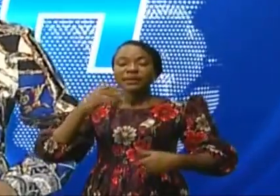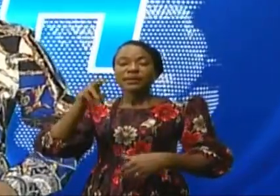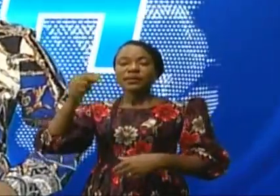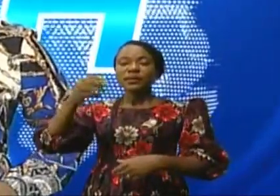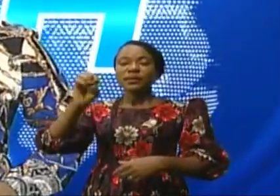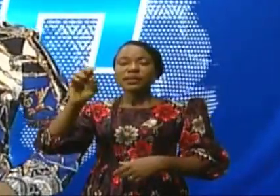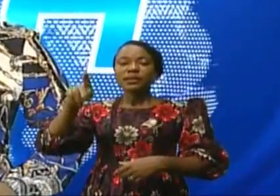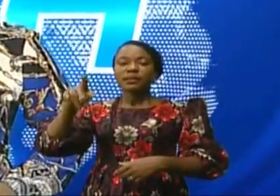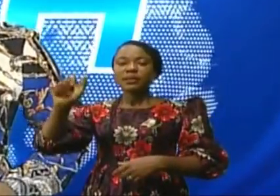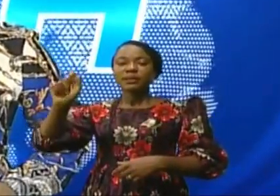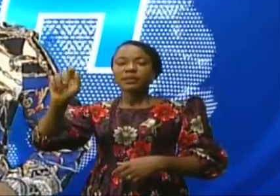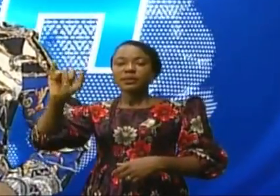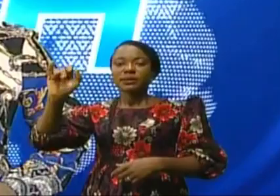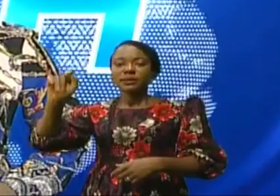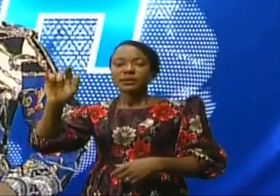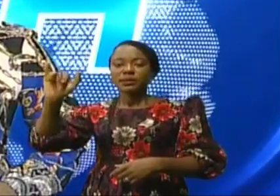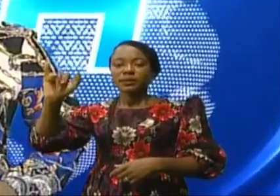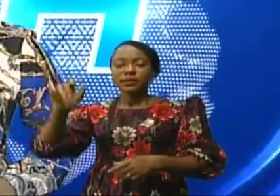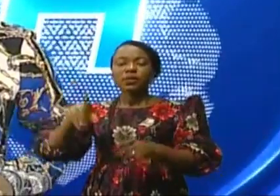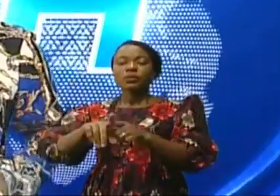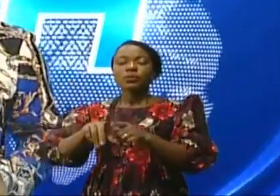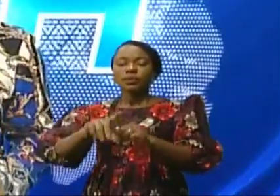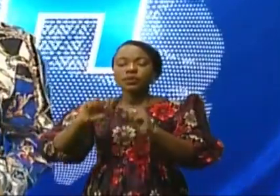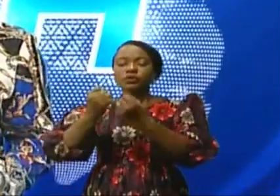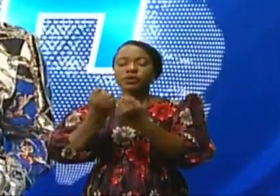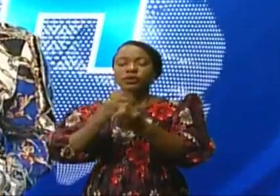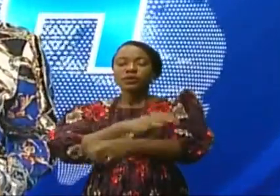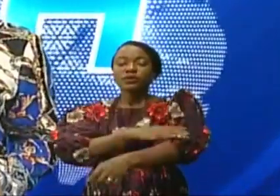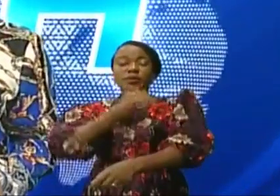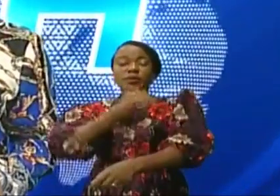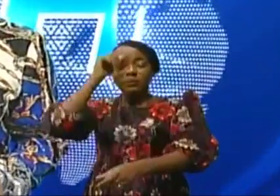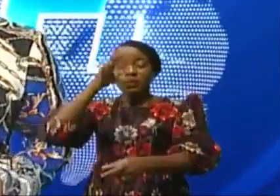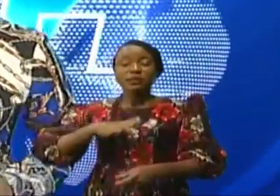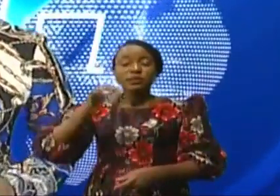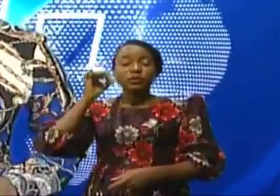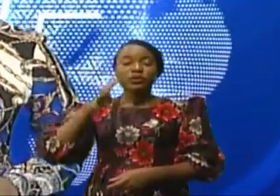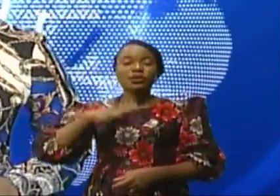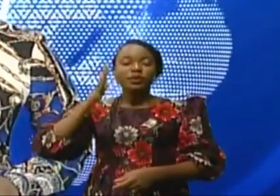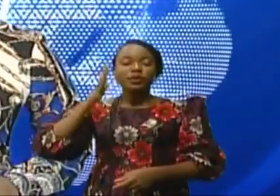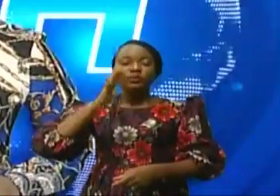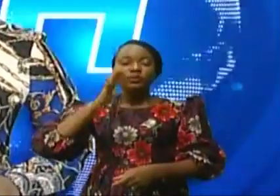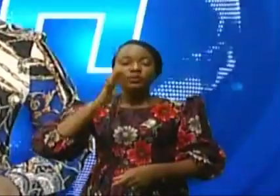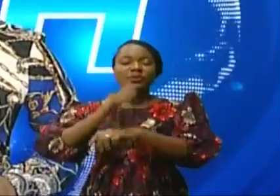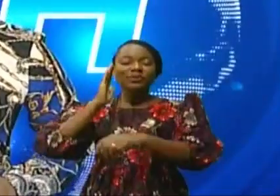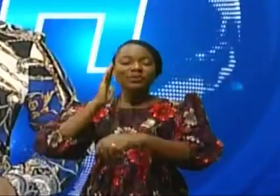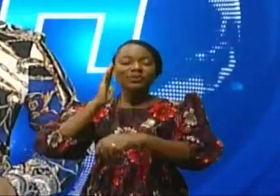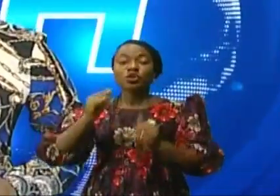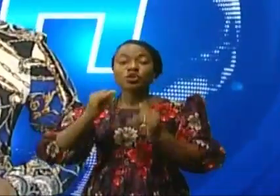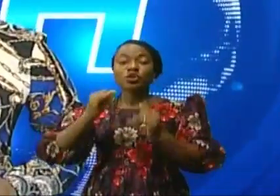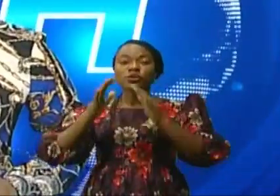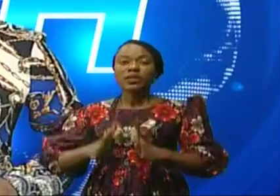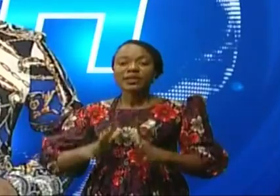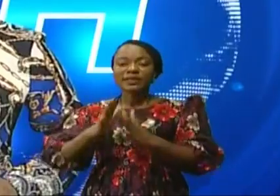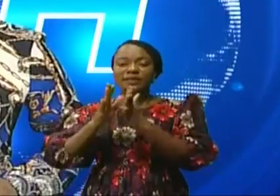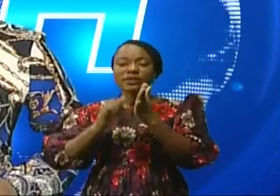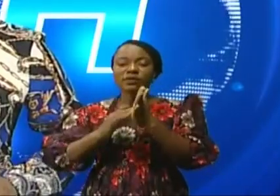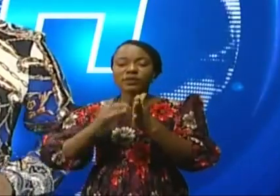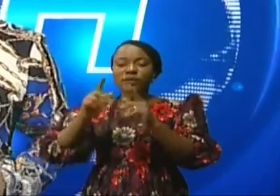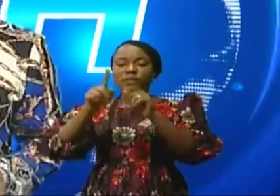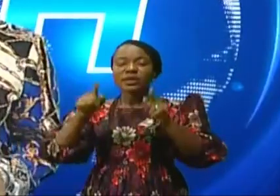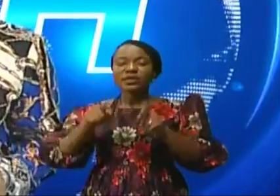le ministre de la Santé et la société civile. Madame, Messieurs, bonsoir et bienvenue au journal de 19h sur la